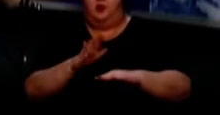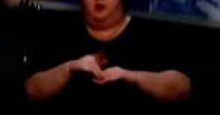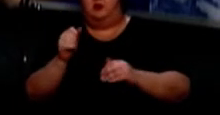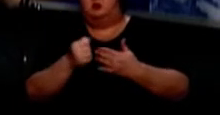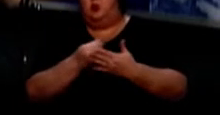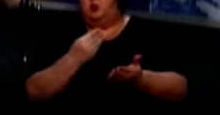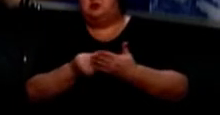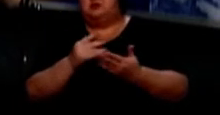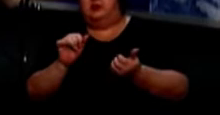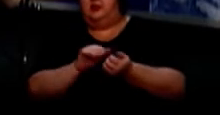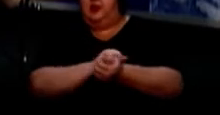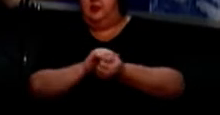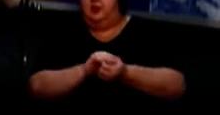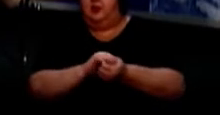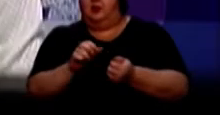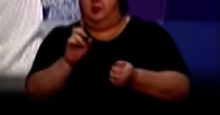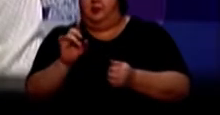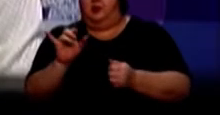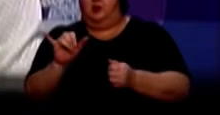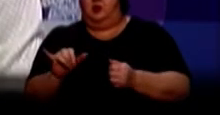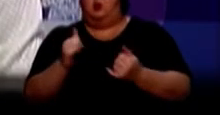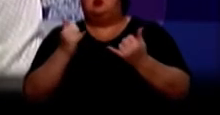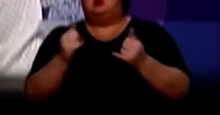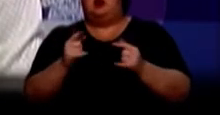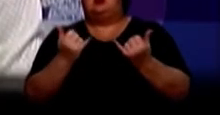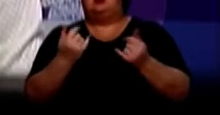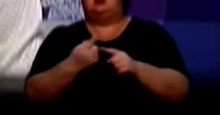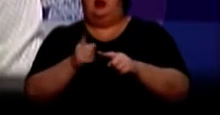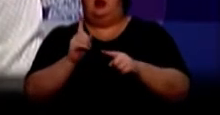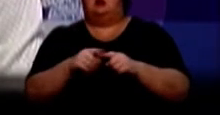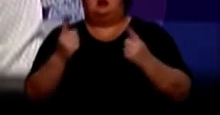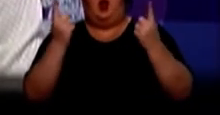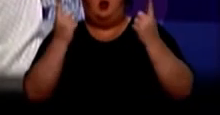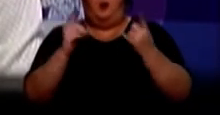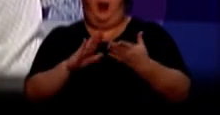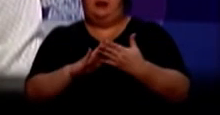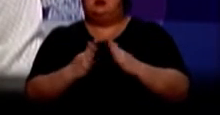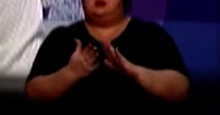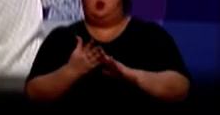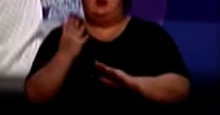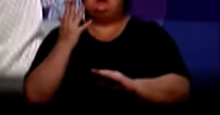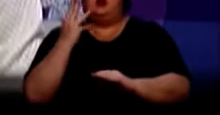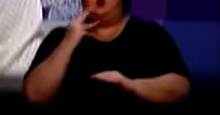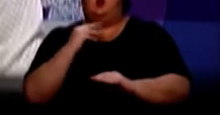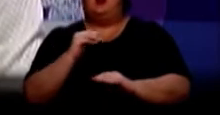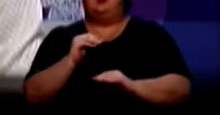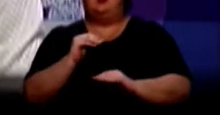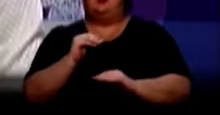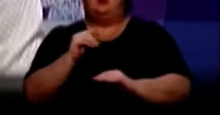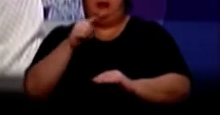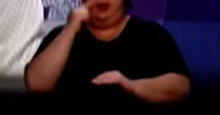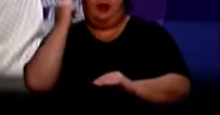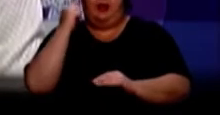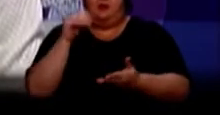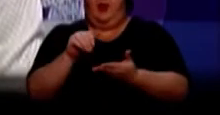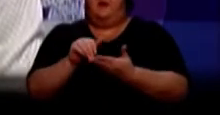на макулатуру, але насправді так сталося, що зараз це глобальна ситуація, коли Китай